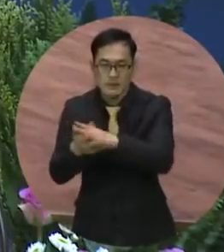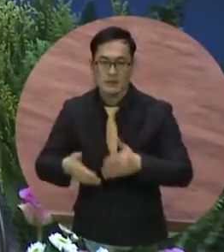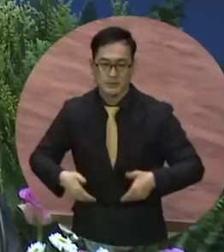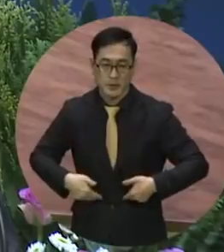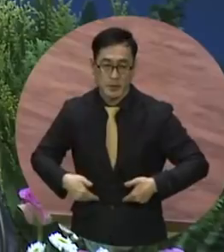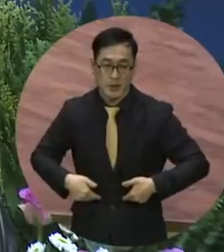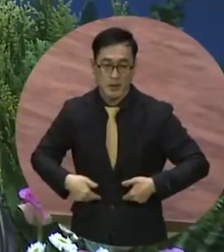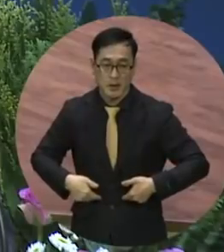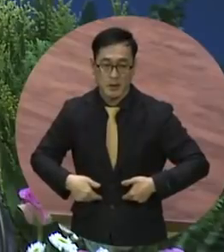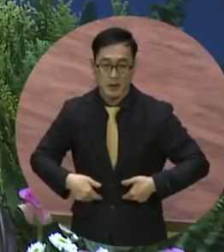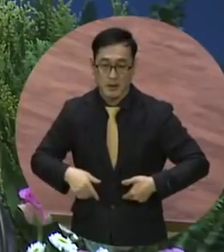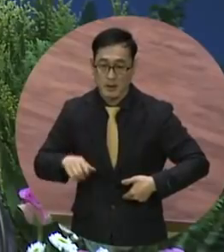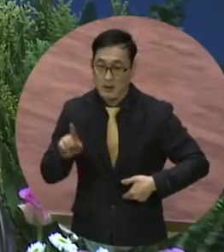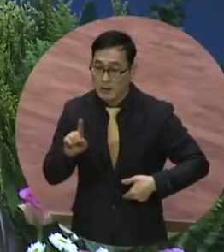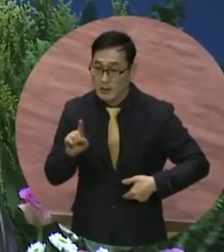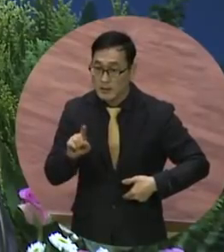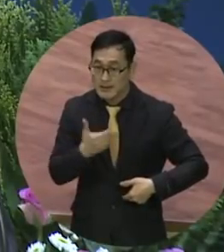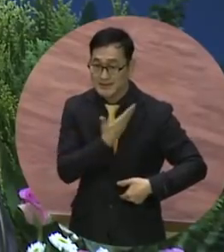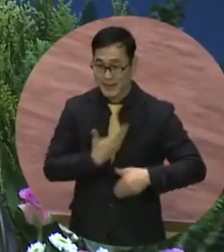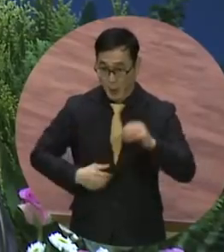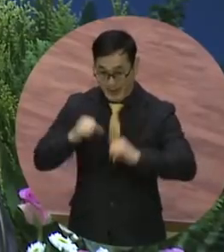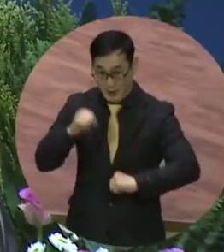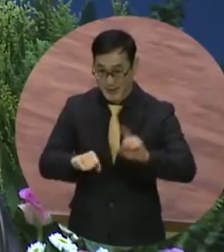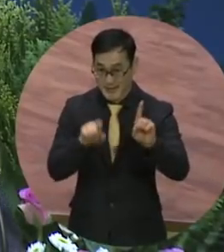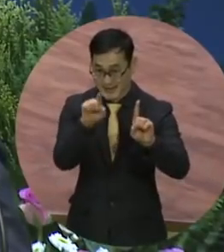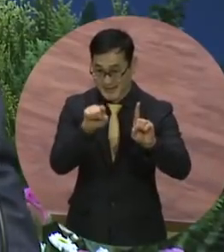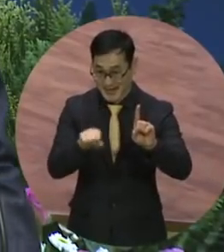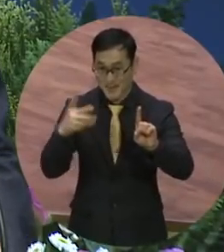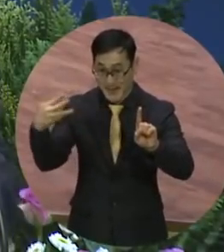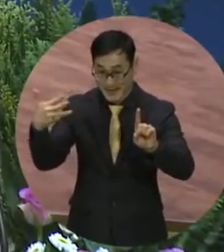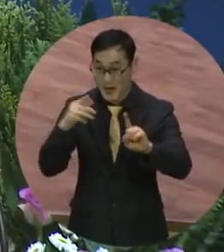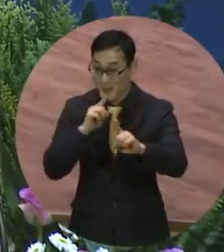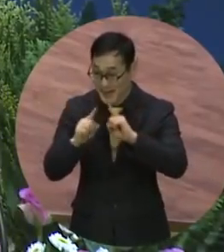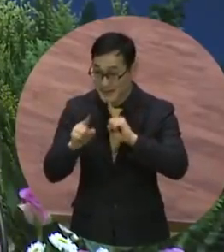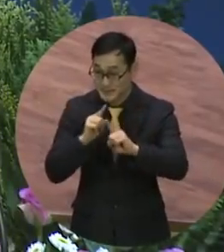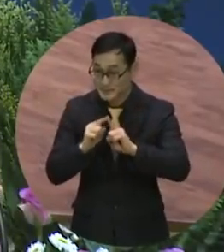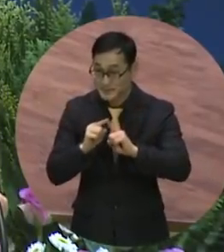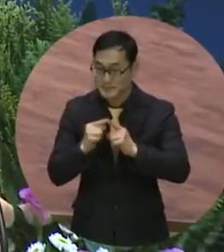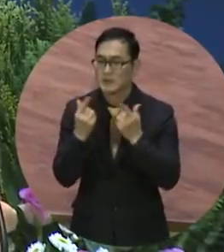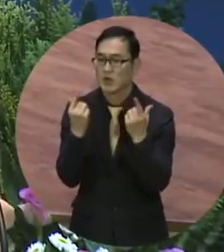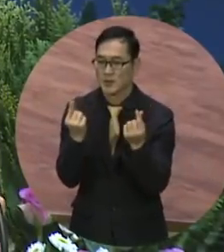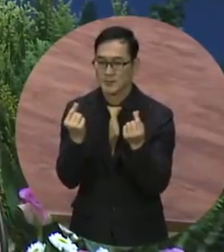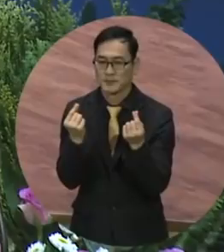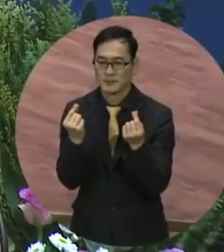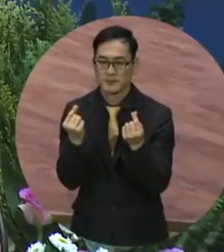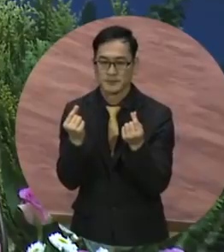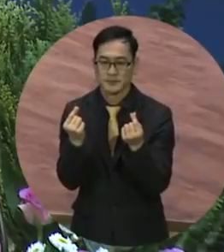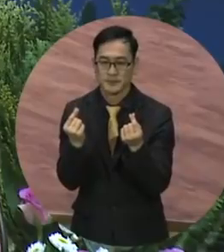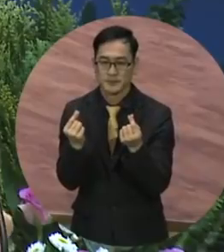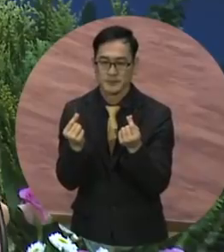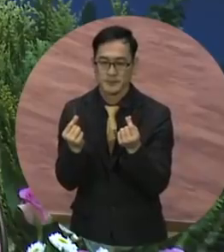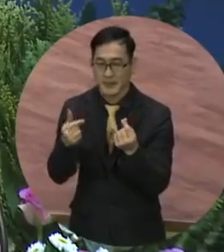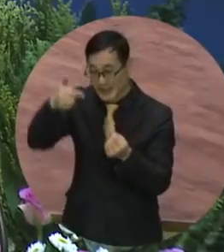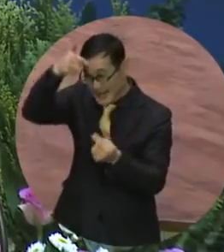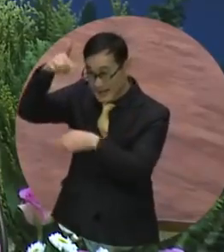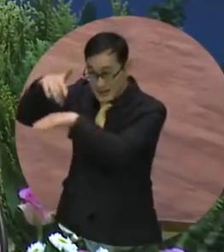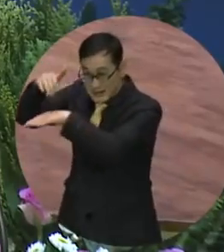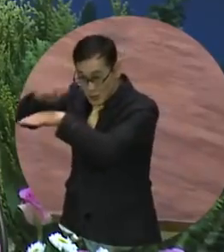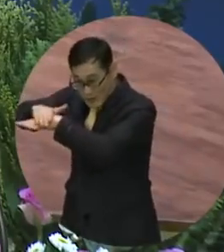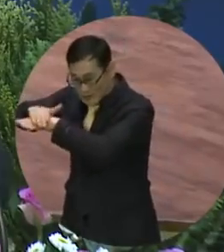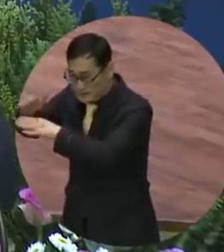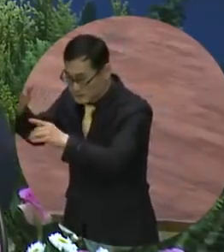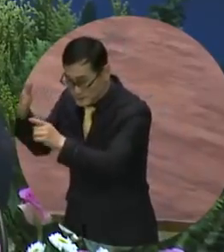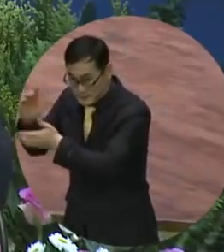1절 3절 8절이에요. 아멘. 자, 여러분이 이 옛틀에서 완전히 그렇게 이제는 새틀로